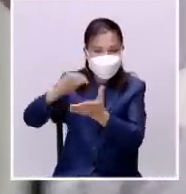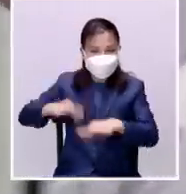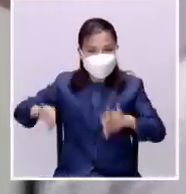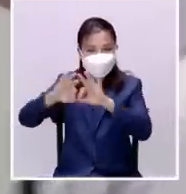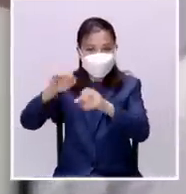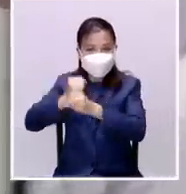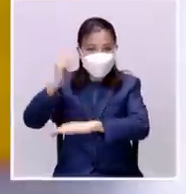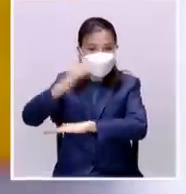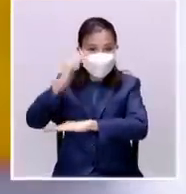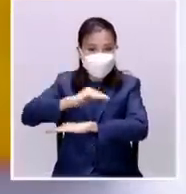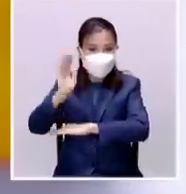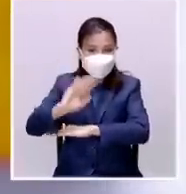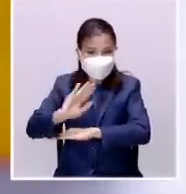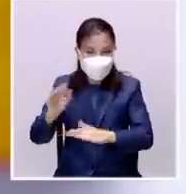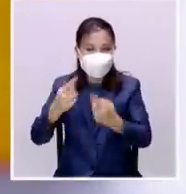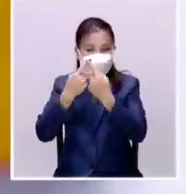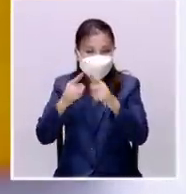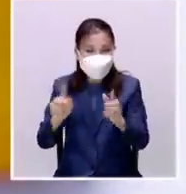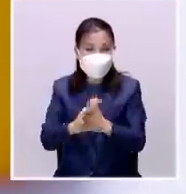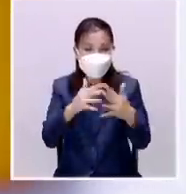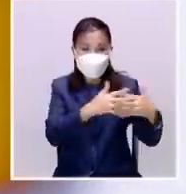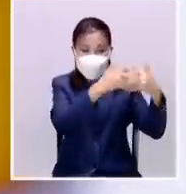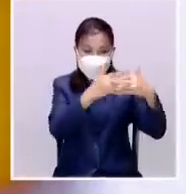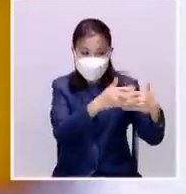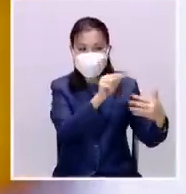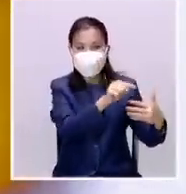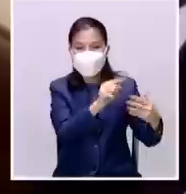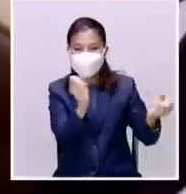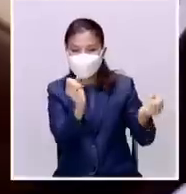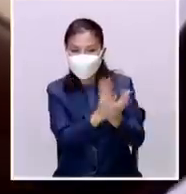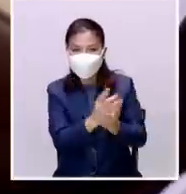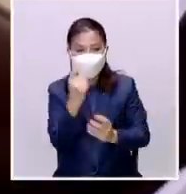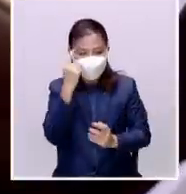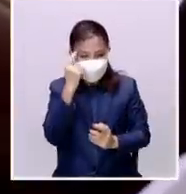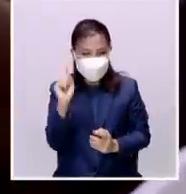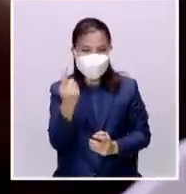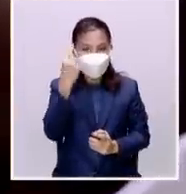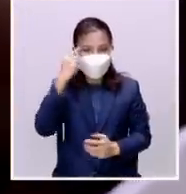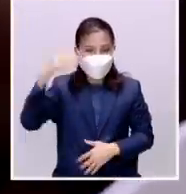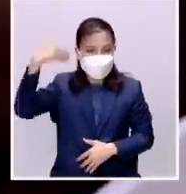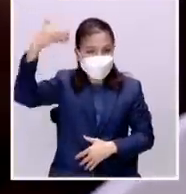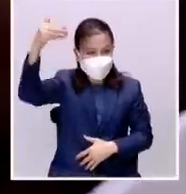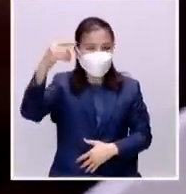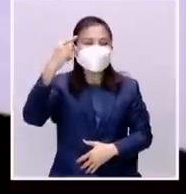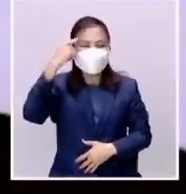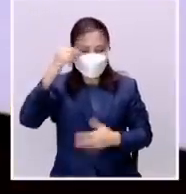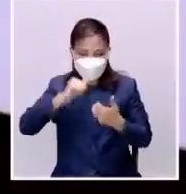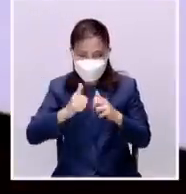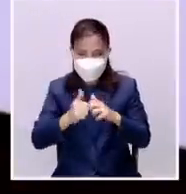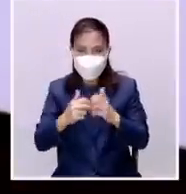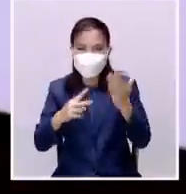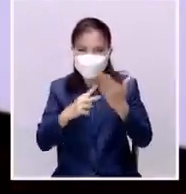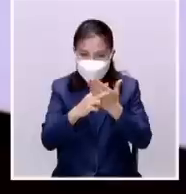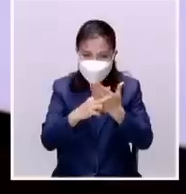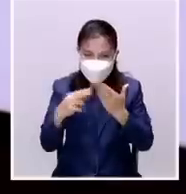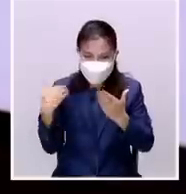การผลิตและเตือนว่าการเคลื่อนไหวของสหรัฐเองจะส่งผลกระทบต่อการคิดค้นนวัตกรรมใหม่ๆในอนาคตด้วยค่ะผู้ที่เป็นนักวิเคราะ